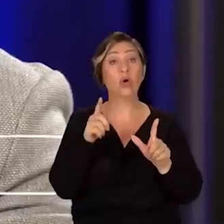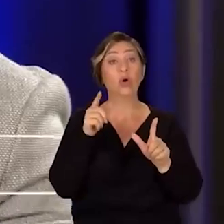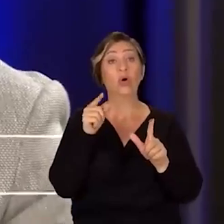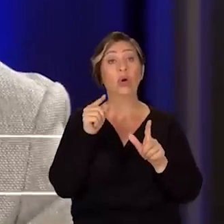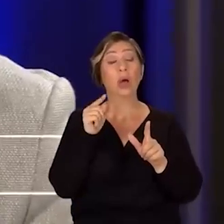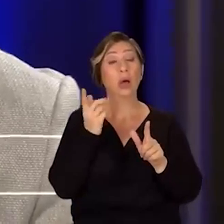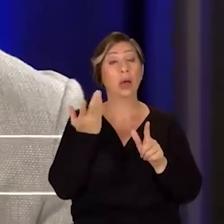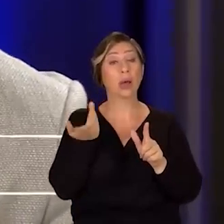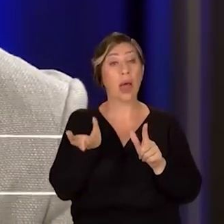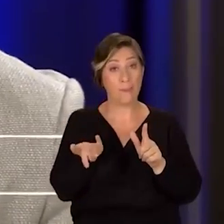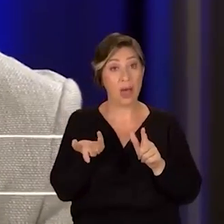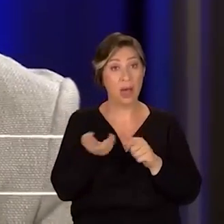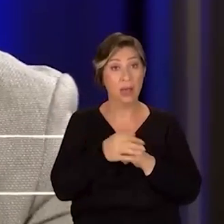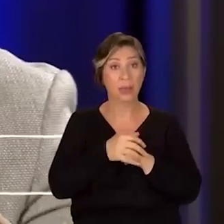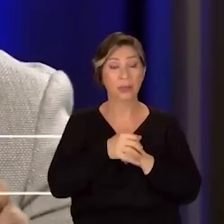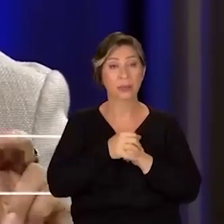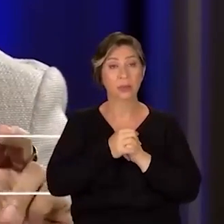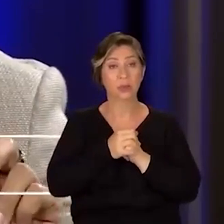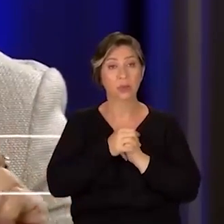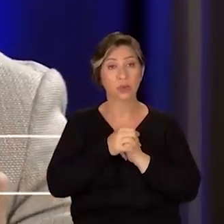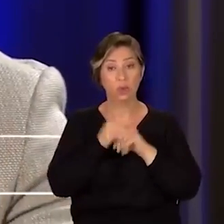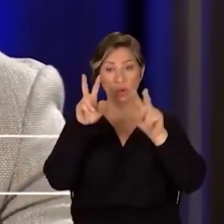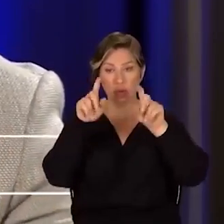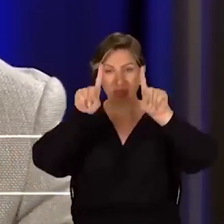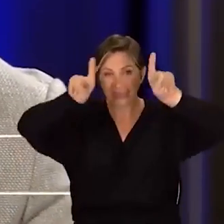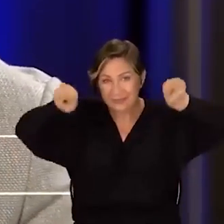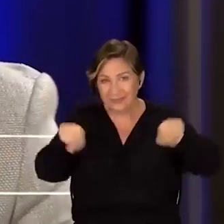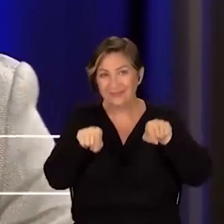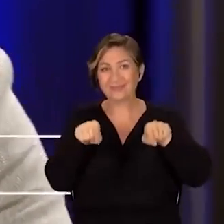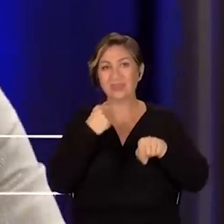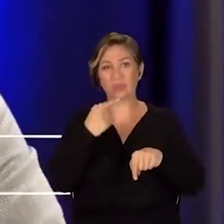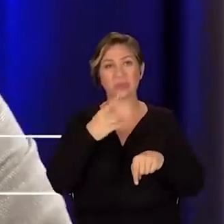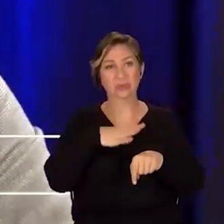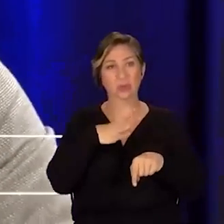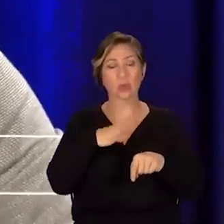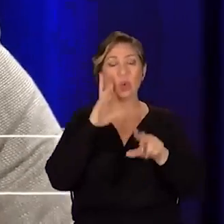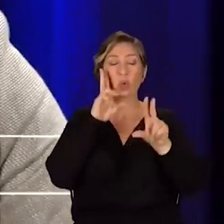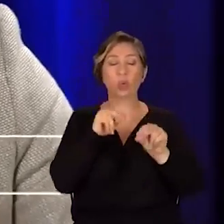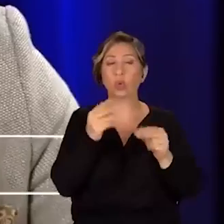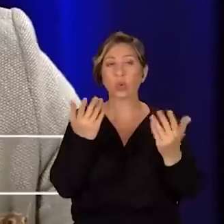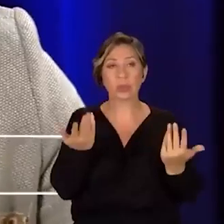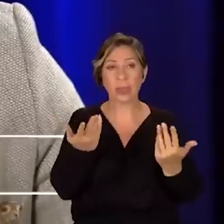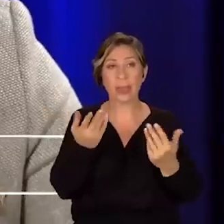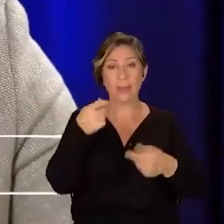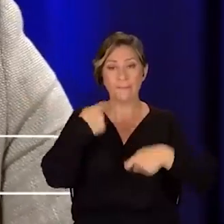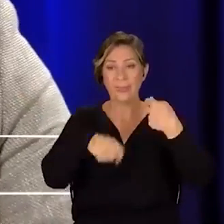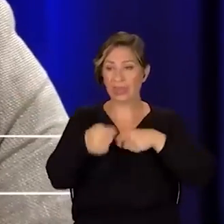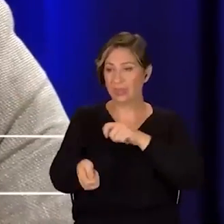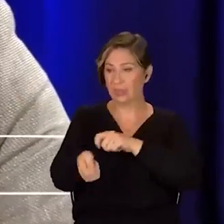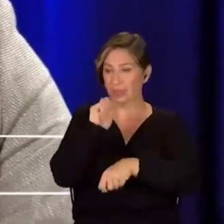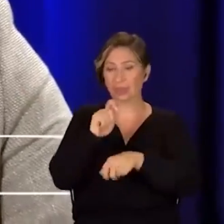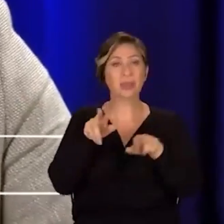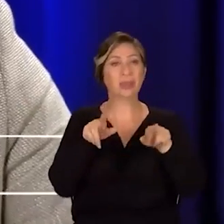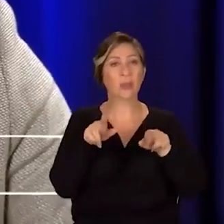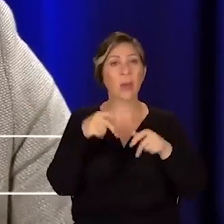yapması gerekiyor ama şimdi konuyu bir parantez içerisinde bir şey söyleyeyim sizin için. Uyku şöyle bir şeydir. Bankadan kredi çekmek